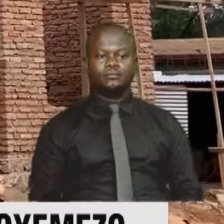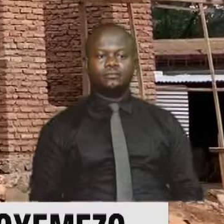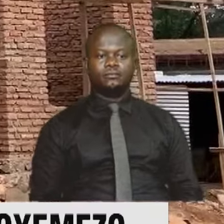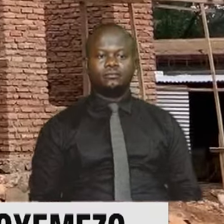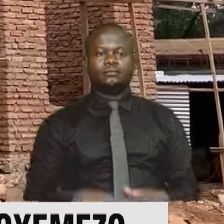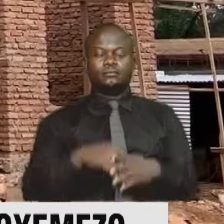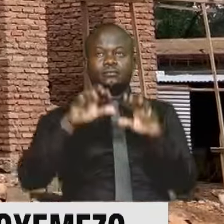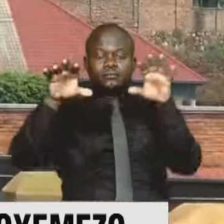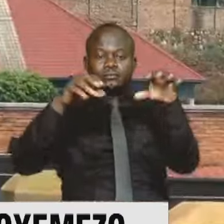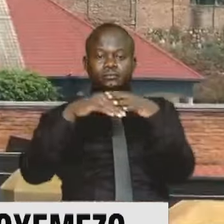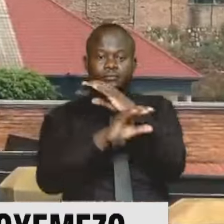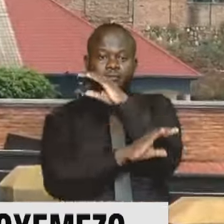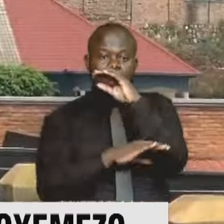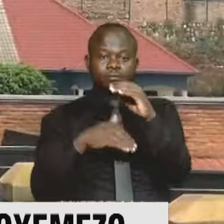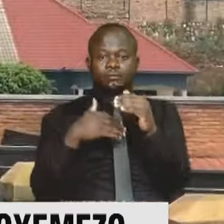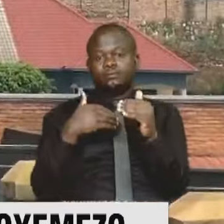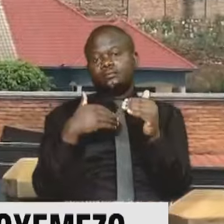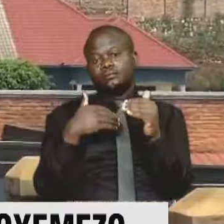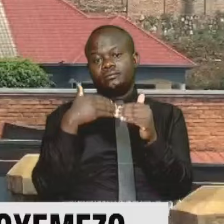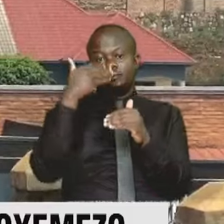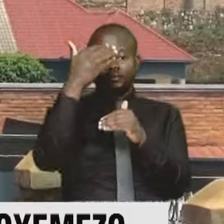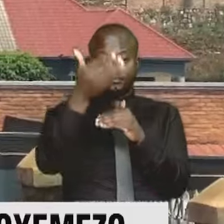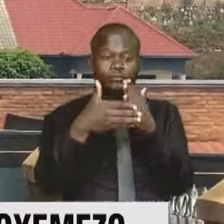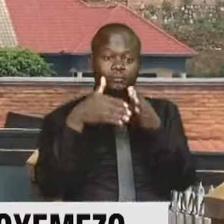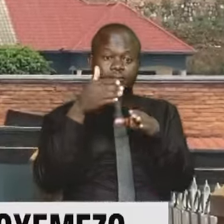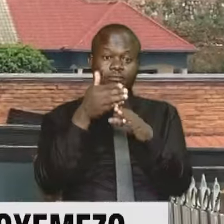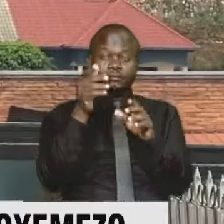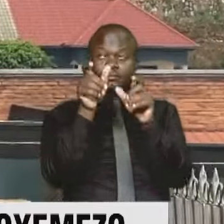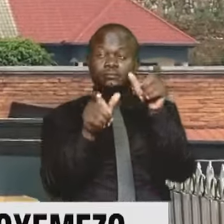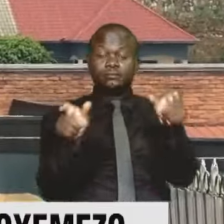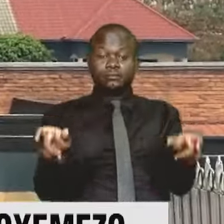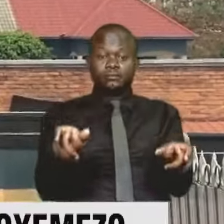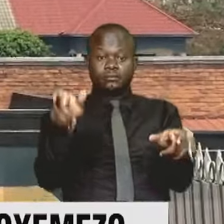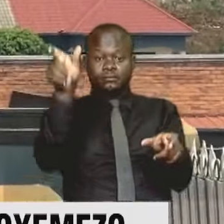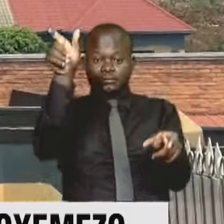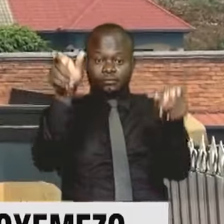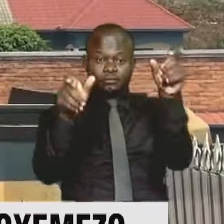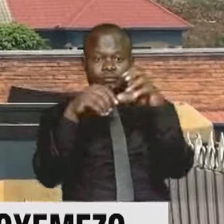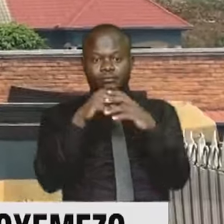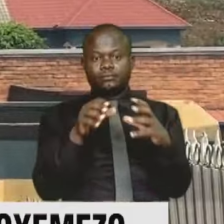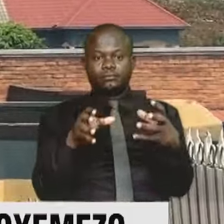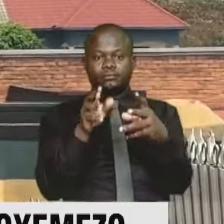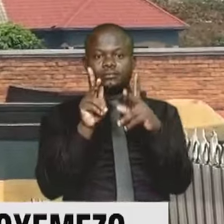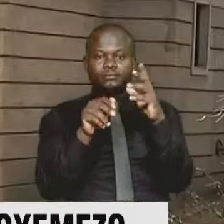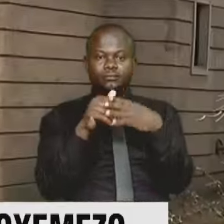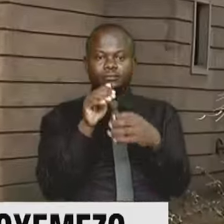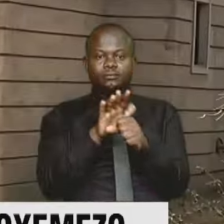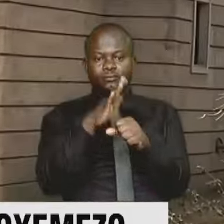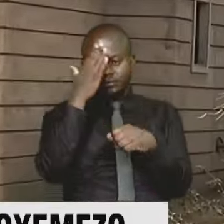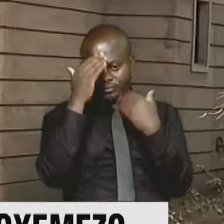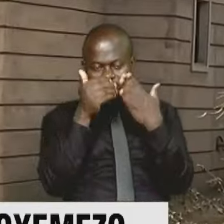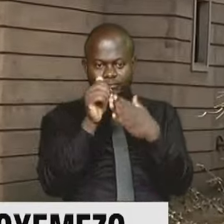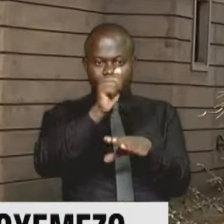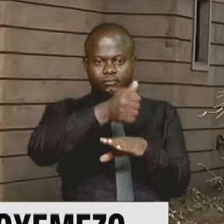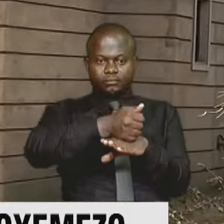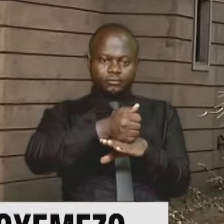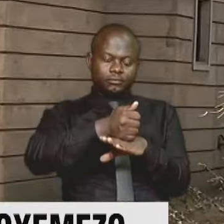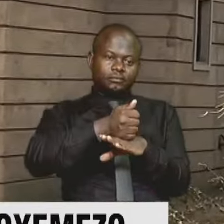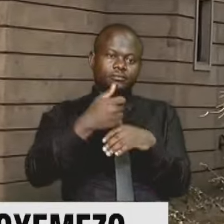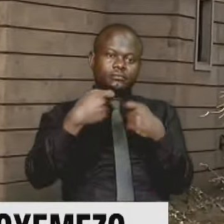Hirya no hino mu gihugu hagenda hubakwa inyubako z'amagorofa zo guturamo ndetse n'izihuriramo abantu benshi. Kugira ngo hashyirwemo umuriro